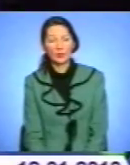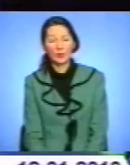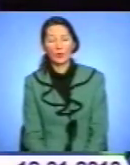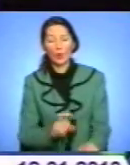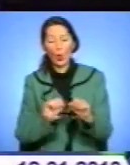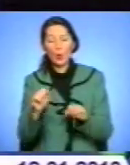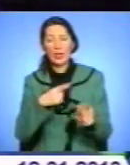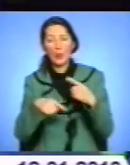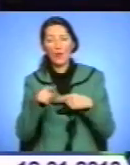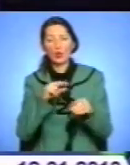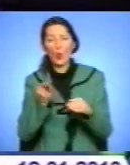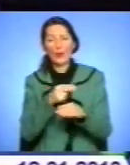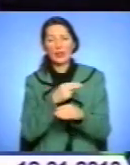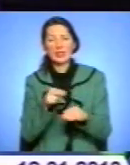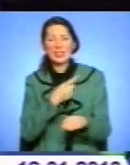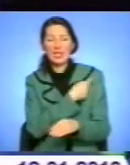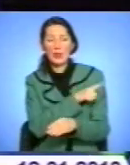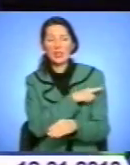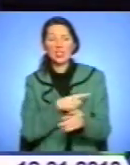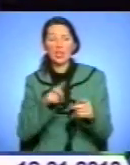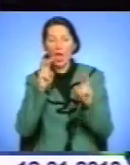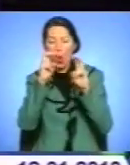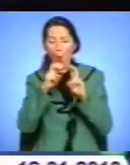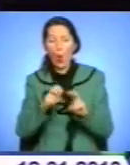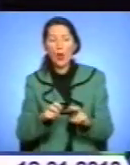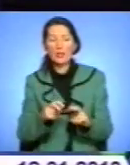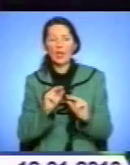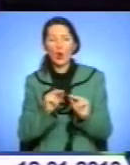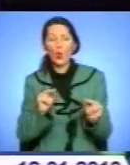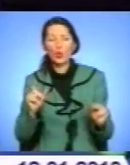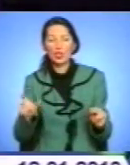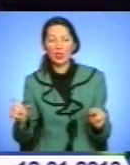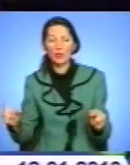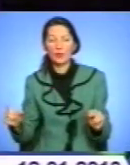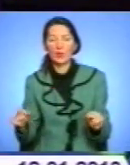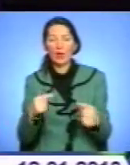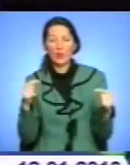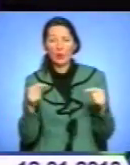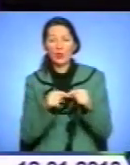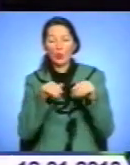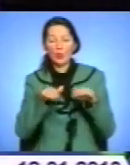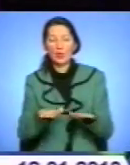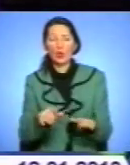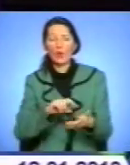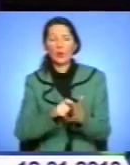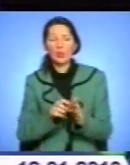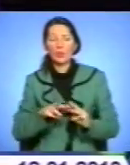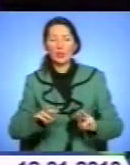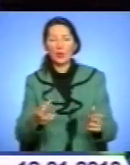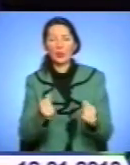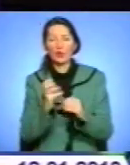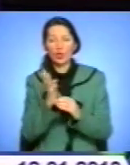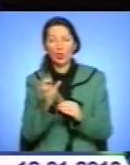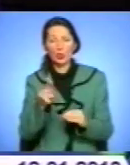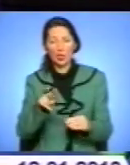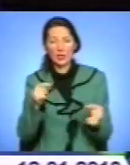Уряд повернув профілактичні медичні огляди учнів. Відповідну постанову Кабінет міністрів прийняв 14 січня. Згідно